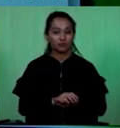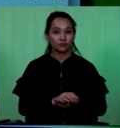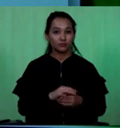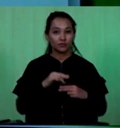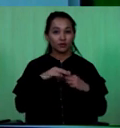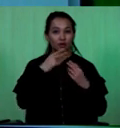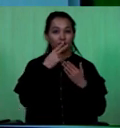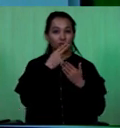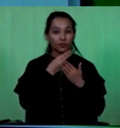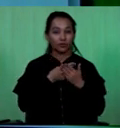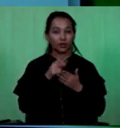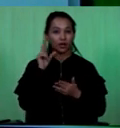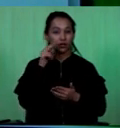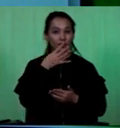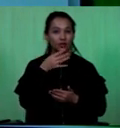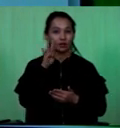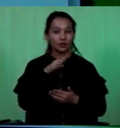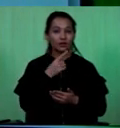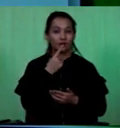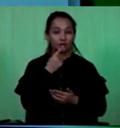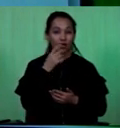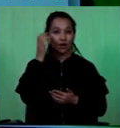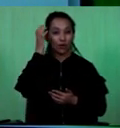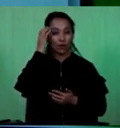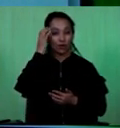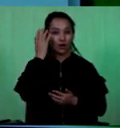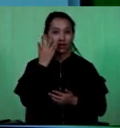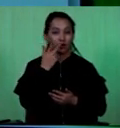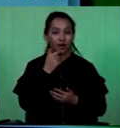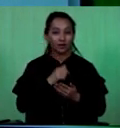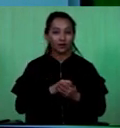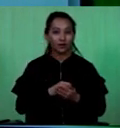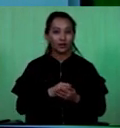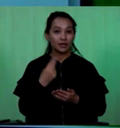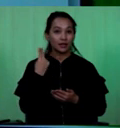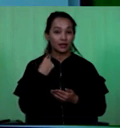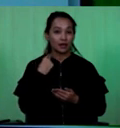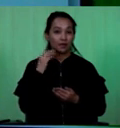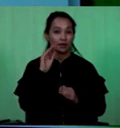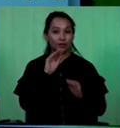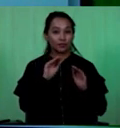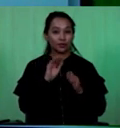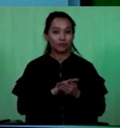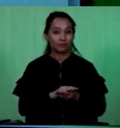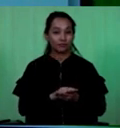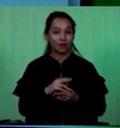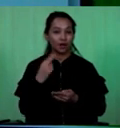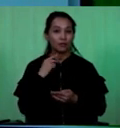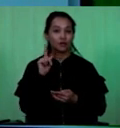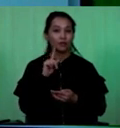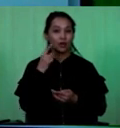E'tibor bergan bo'lsangiz, kalendarimizda qizil va qora ranglarda raqamlar belgilangan. Ushbu raqamlar nimalarni